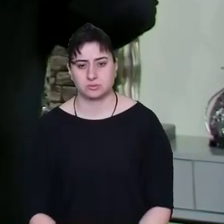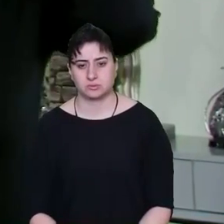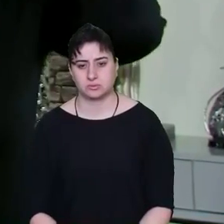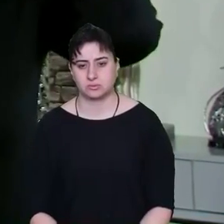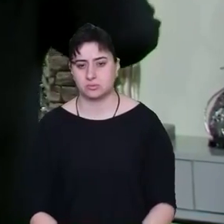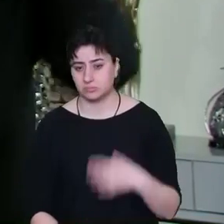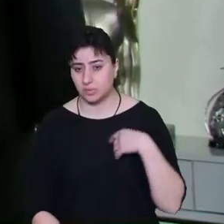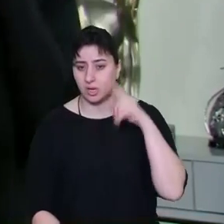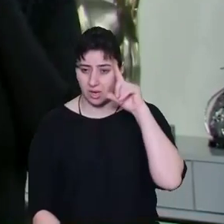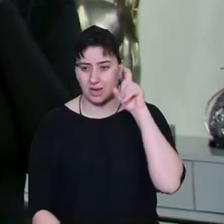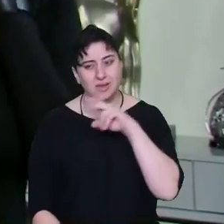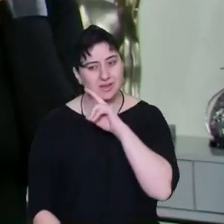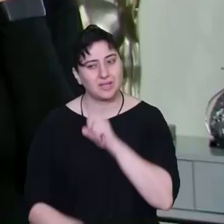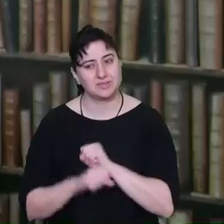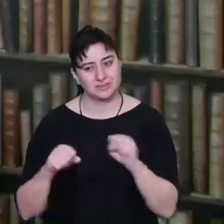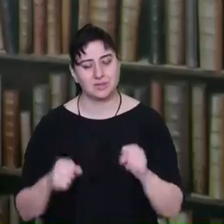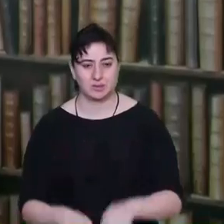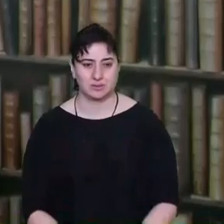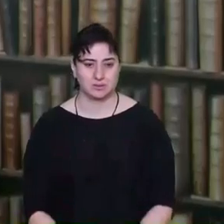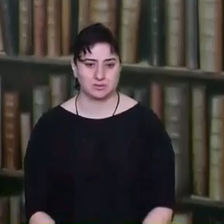Benim zekama yazık olur değil mi?